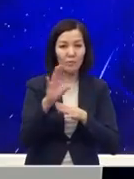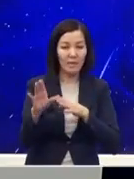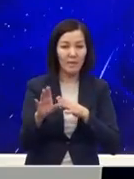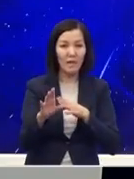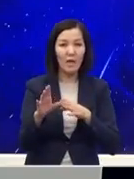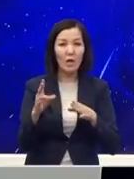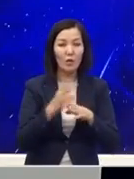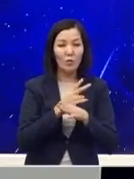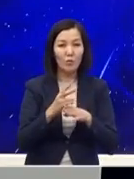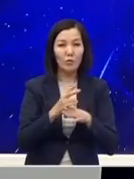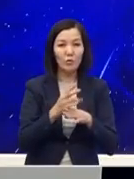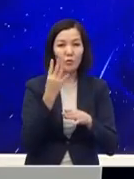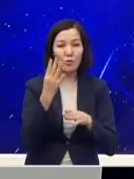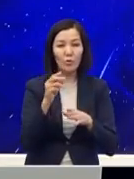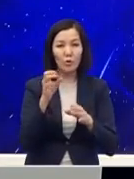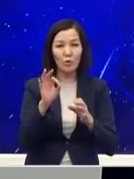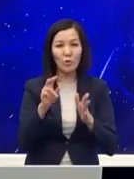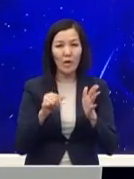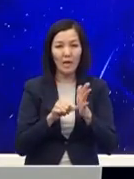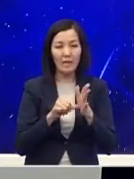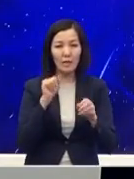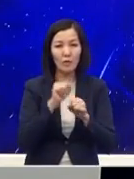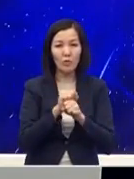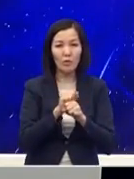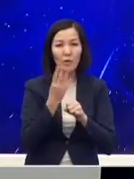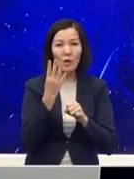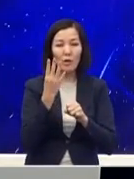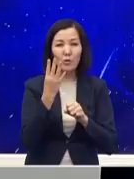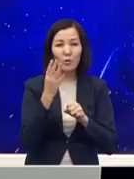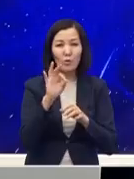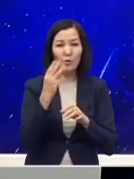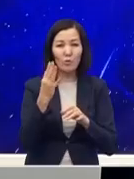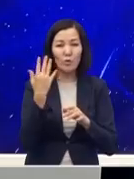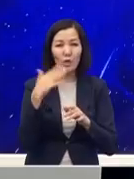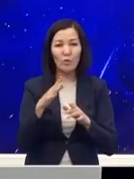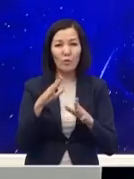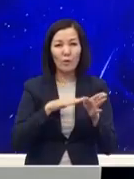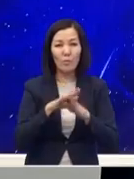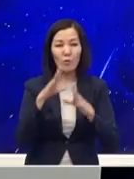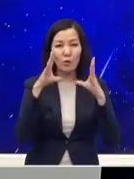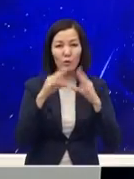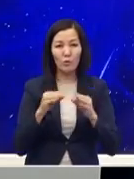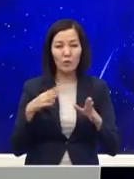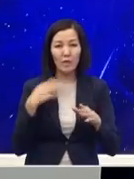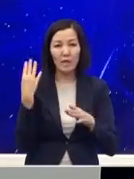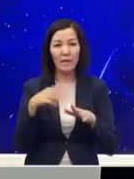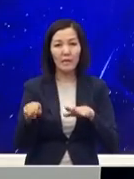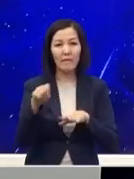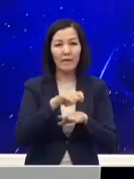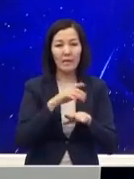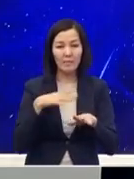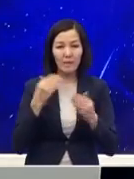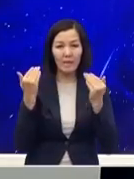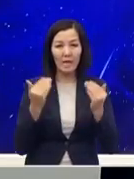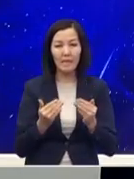түнгі сағат 4:06-да оқшауланып, сағат 4:50-де толығымен сөндірілді. Өрттің жалпы аумағы 40 шаршы метрді құрайды.